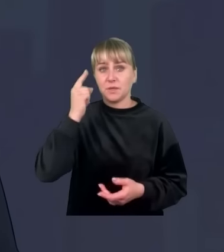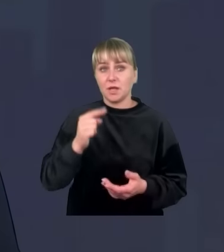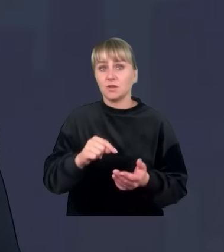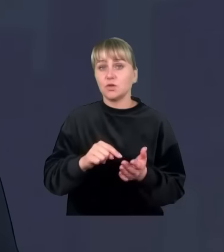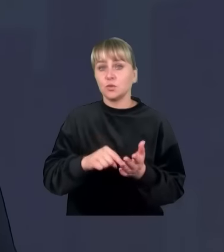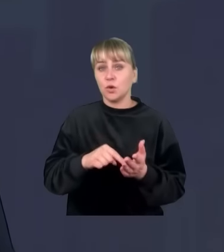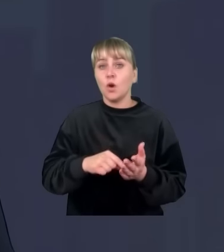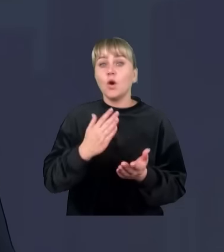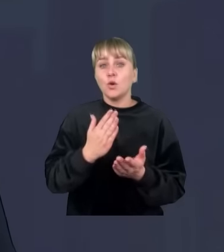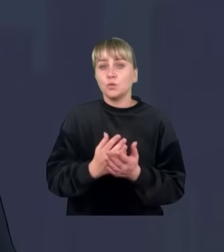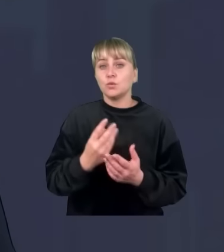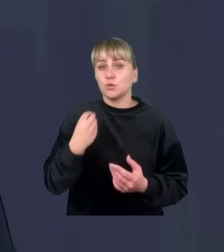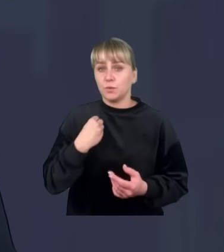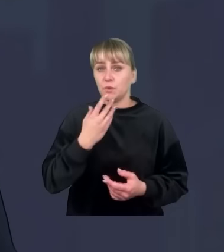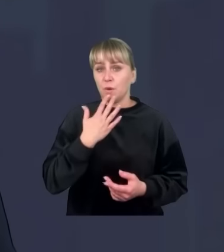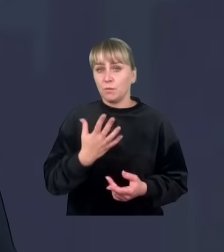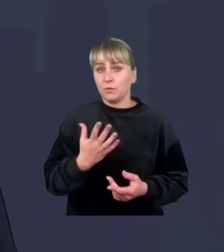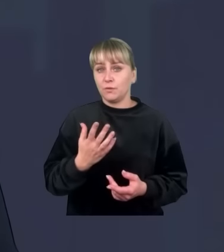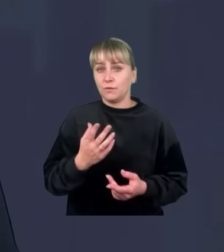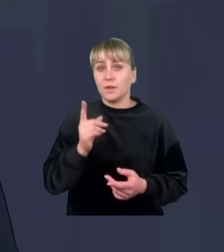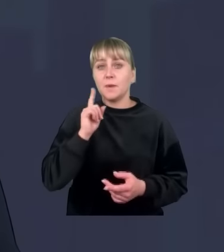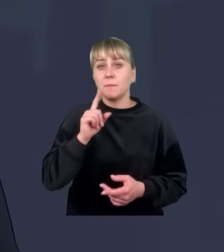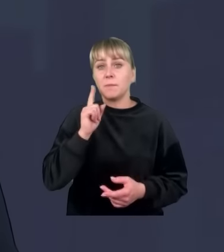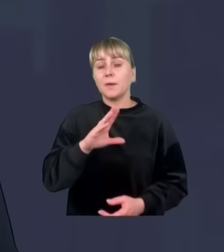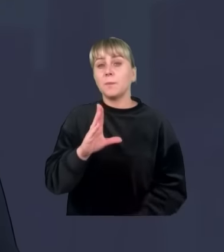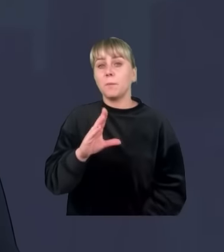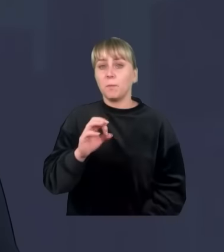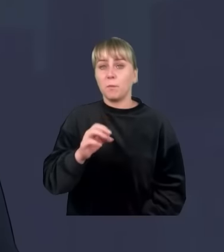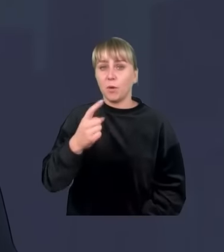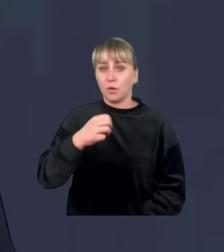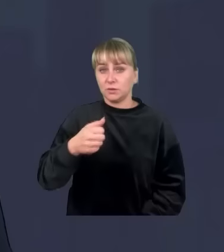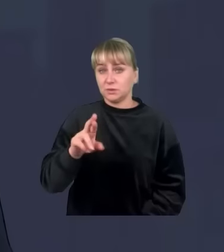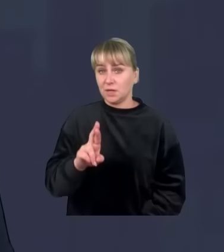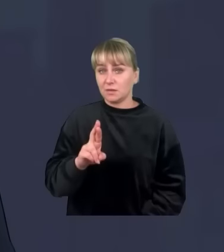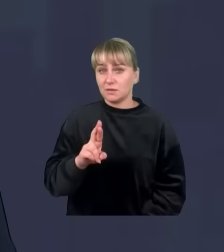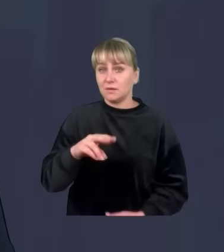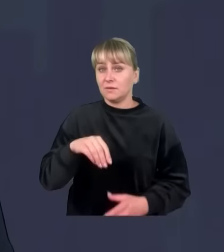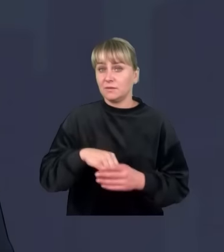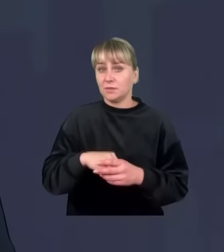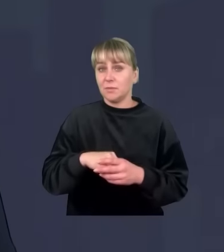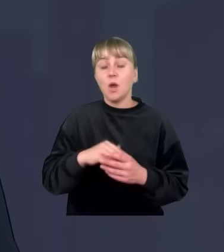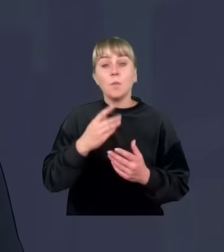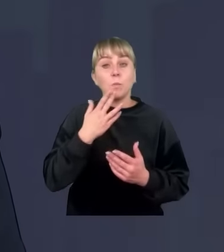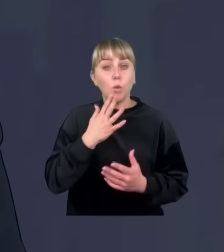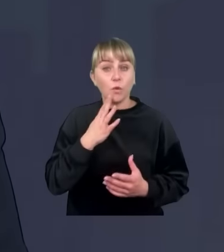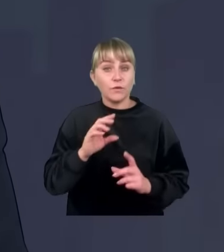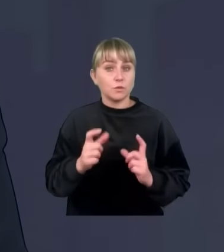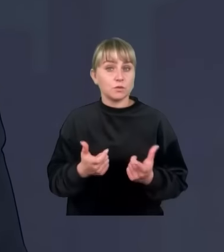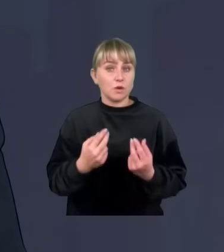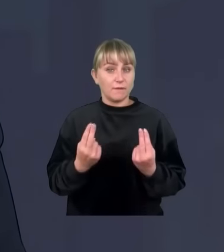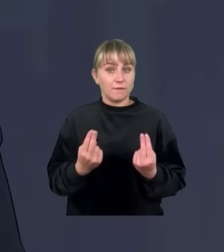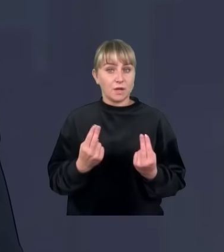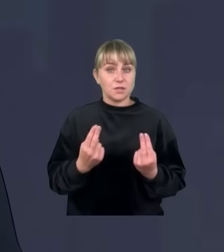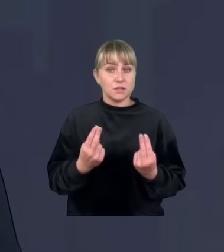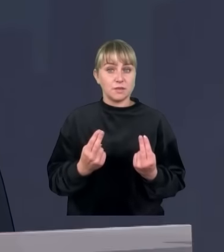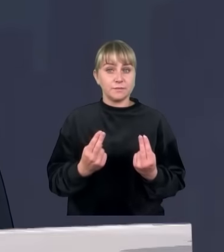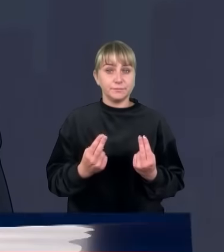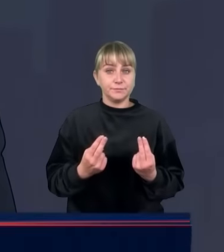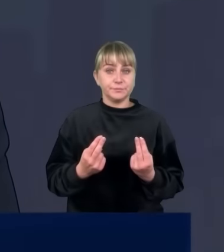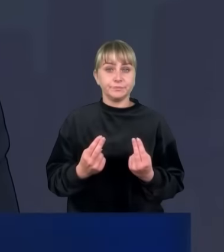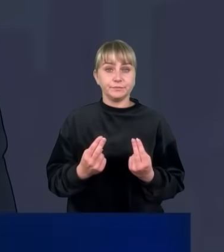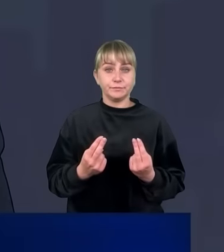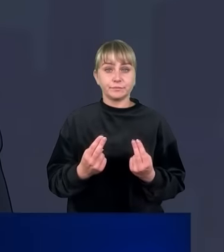wielokrotnie wypowiadał się pan Bodnar, jeszcze kiedy był rzecznikiem praw obywatelskich. Znaczy podkreślał to, że